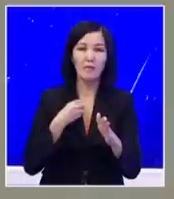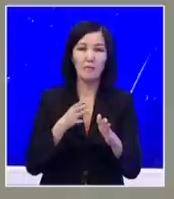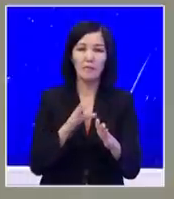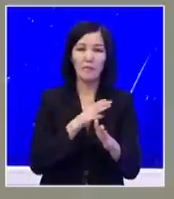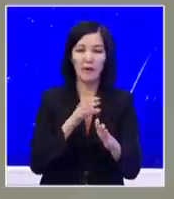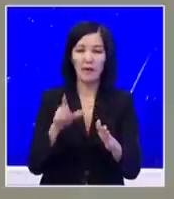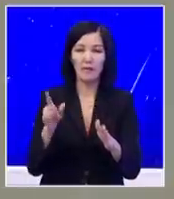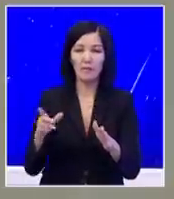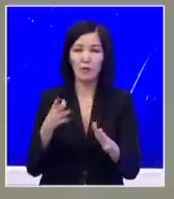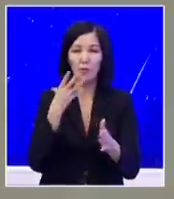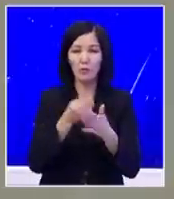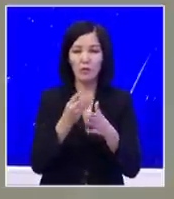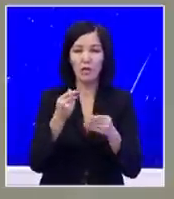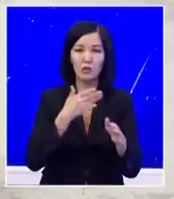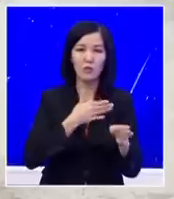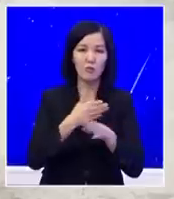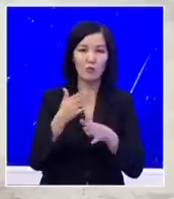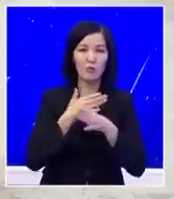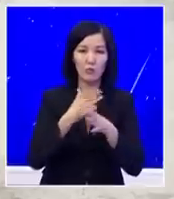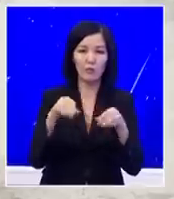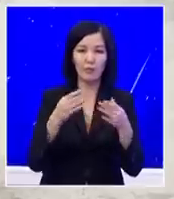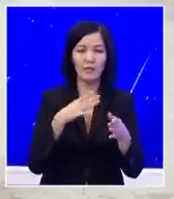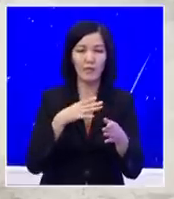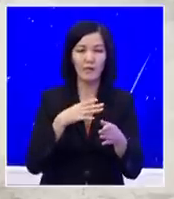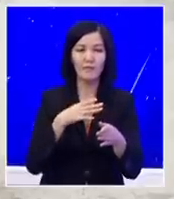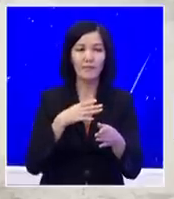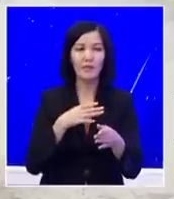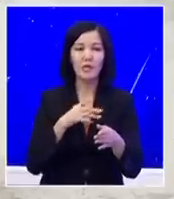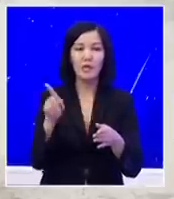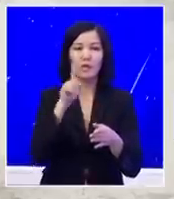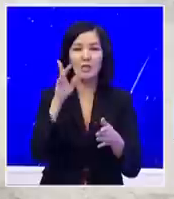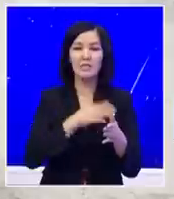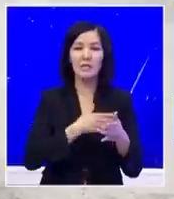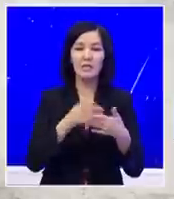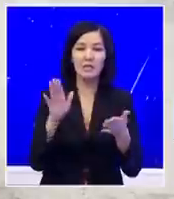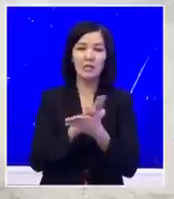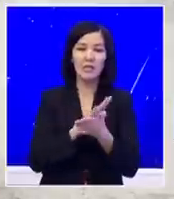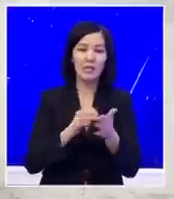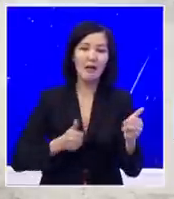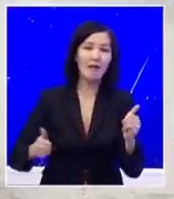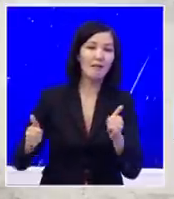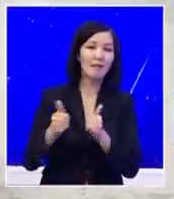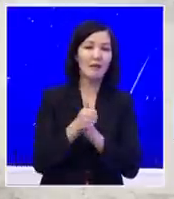өз үлестерін қосқан. Біз еліміздің осындай жалын жастары еріктілері алдыңғы шепте